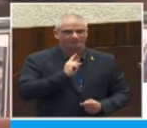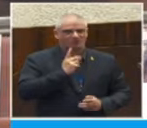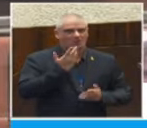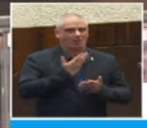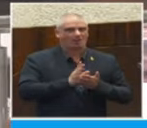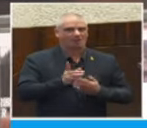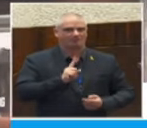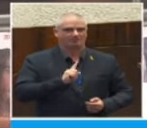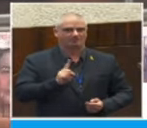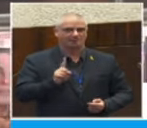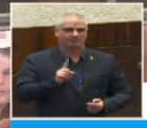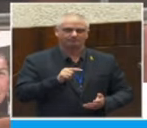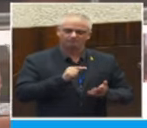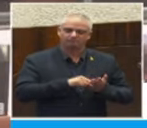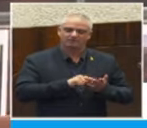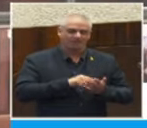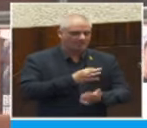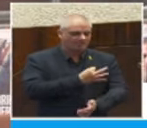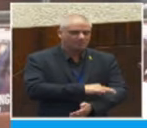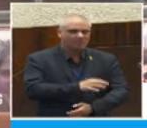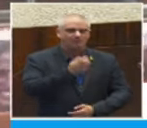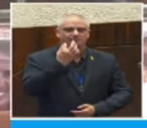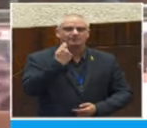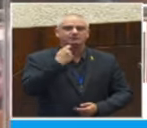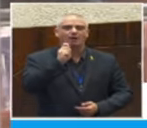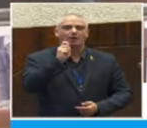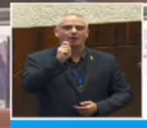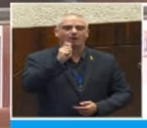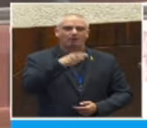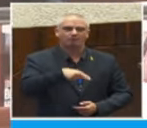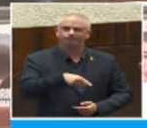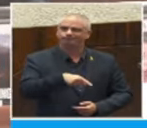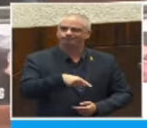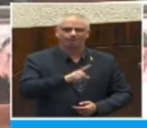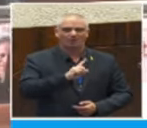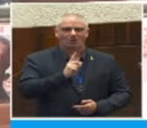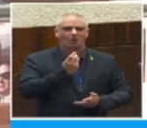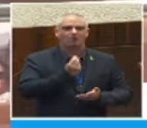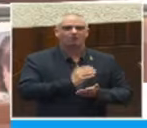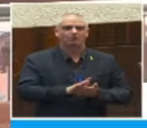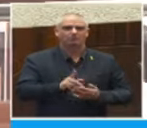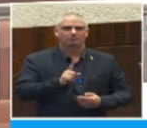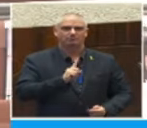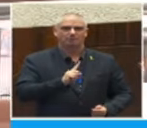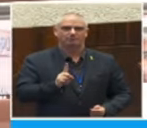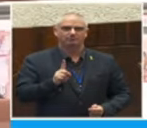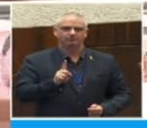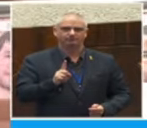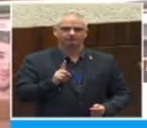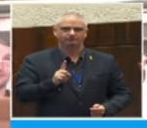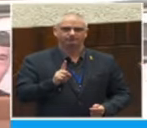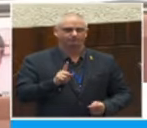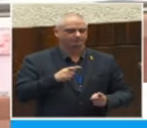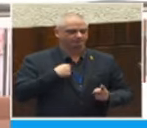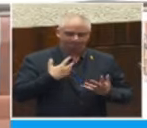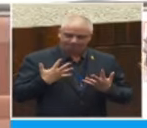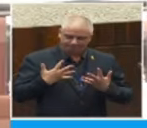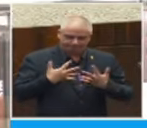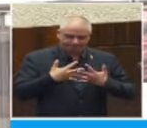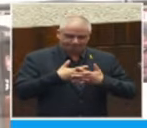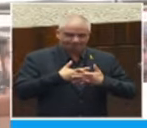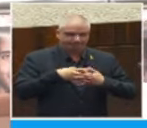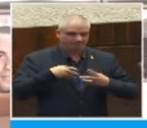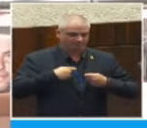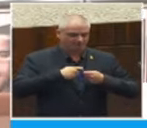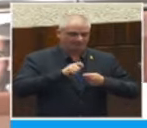כי הדם היקר שנשפך לא היה לחינם. כחוט השני, אנו חברי הכנסת משני